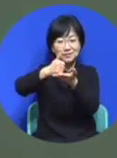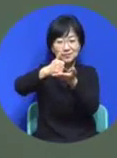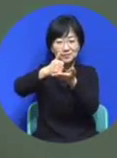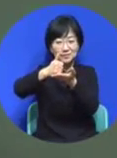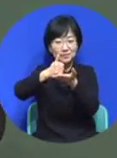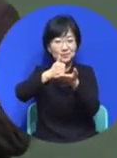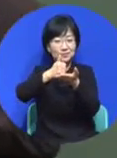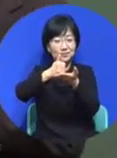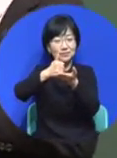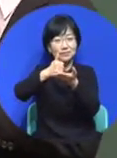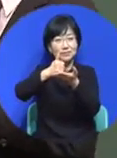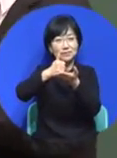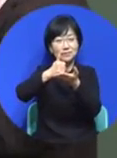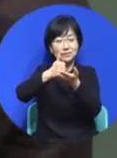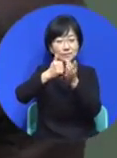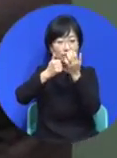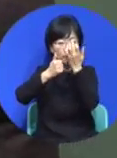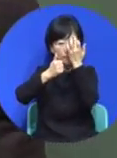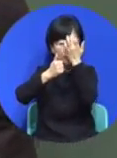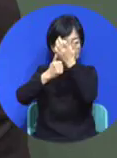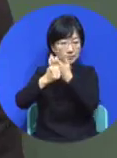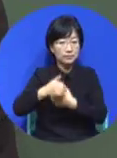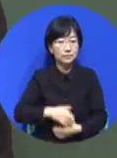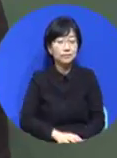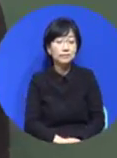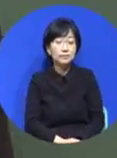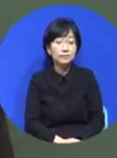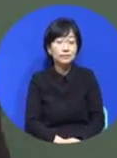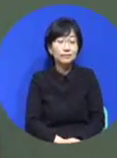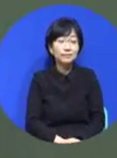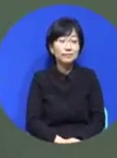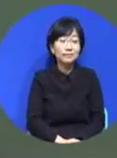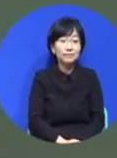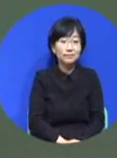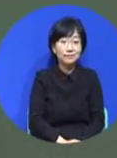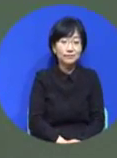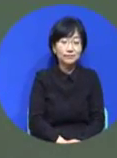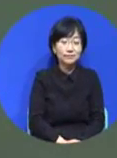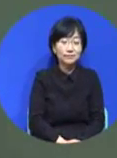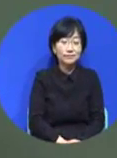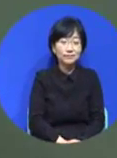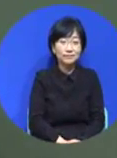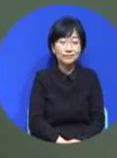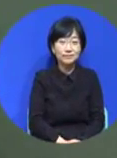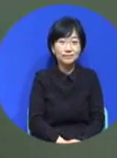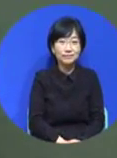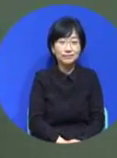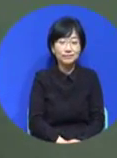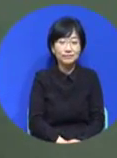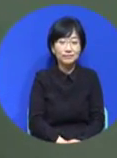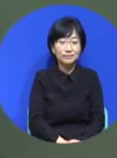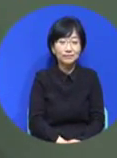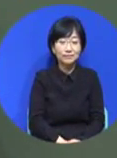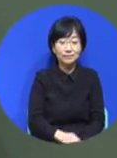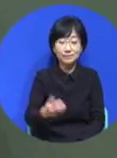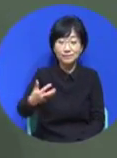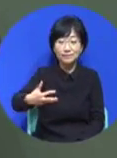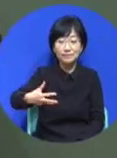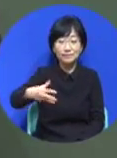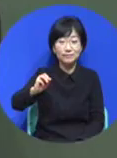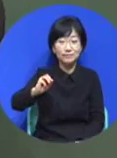us. 자, 깨닫기만 했는데 뭐라고 합니까? All he did was realize. But what do we